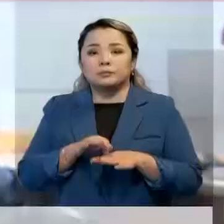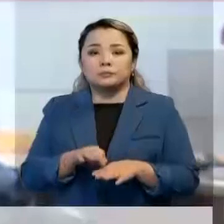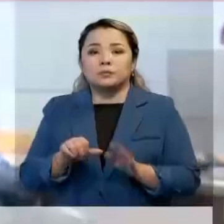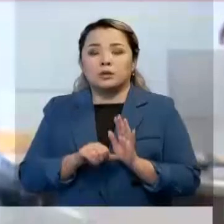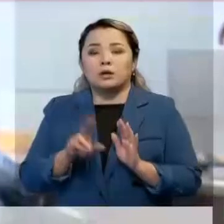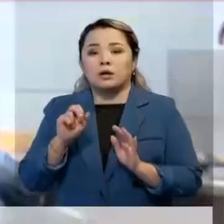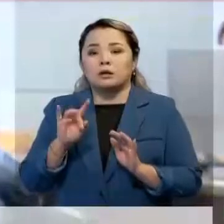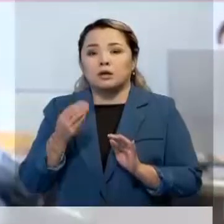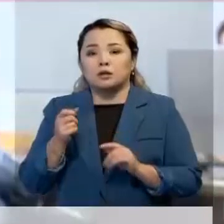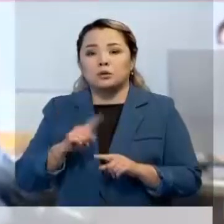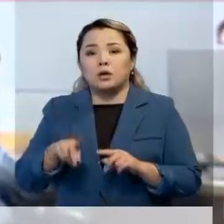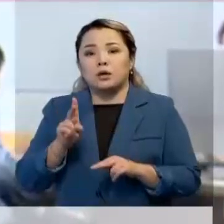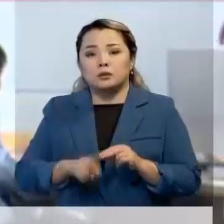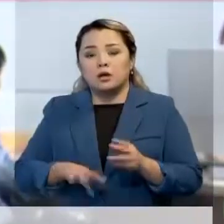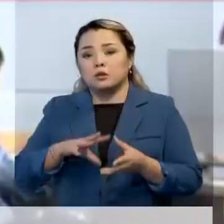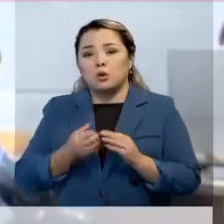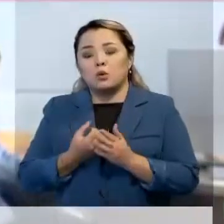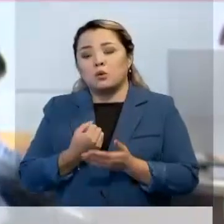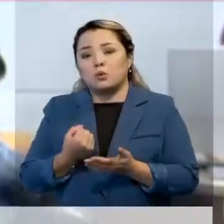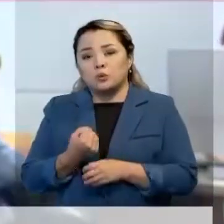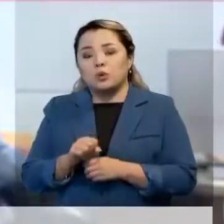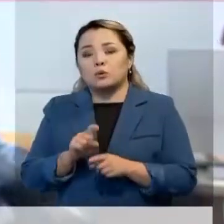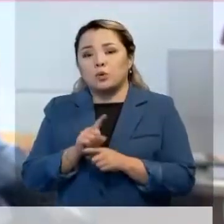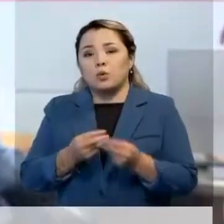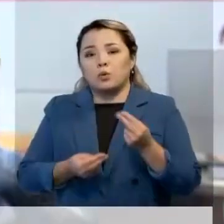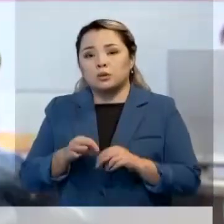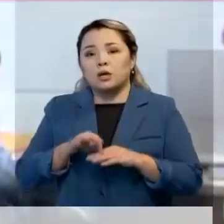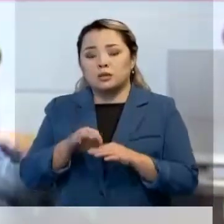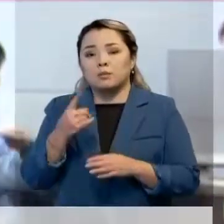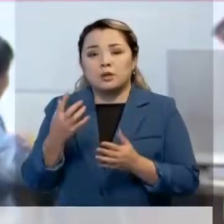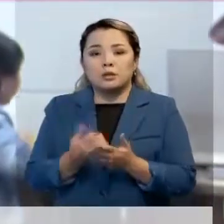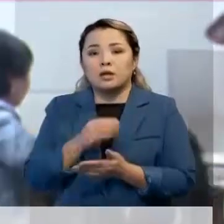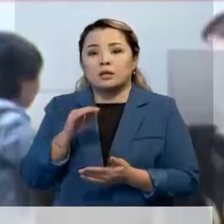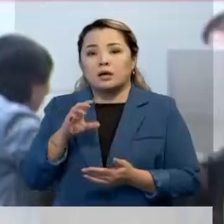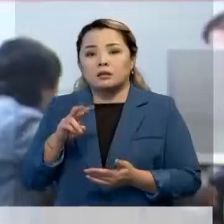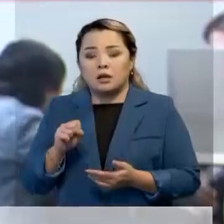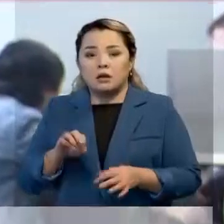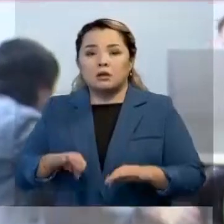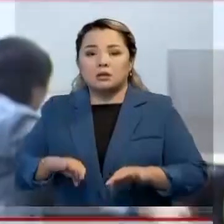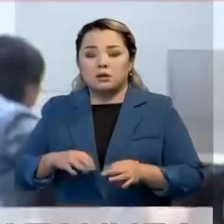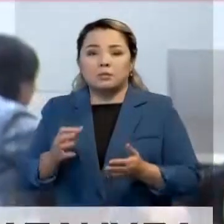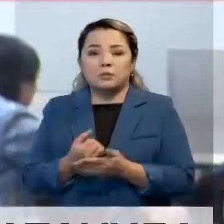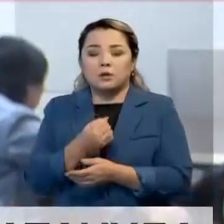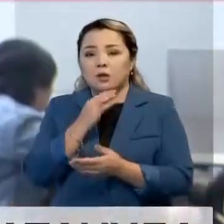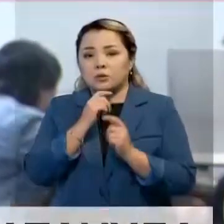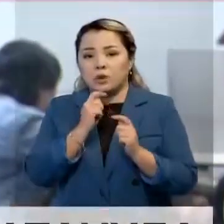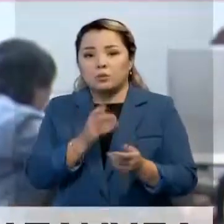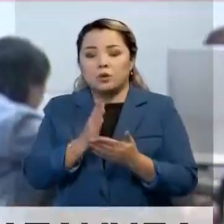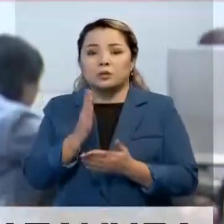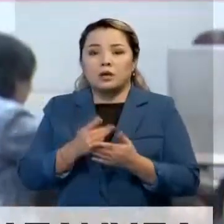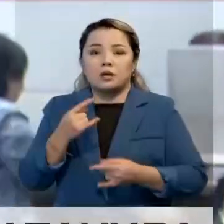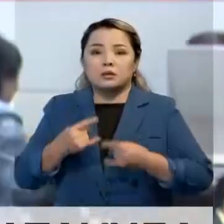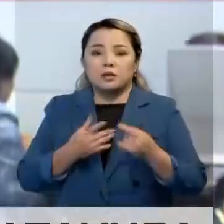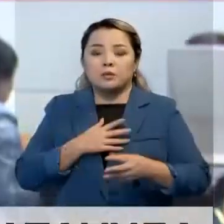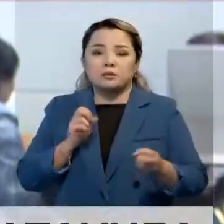6 қарашада аяқталады. Сол кезде қорытынды ұтыс ойынын өткіземіз. Онда бір жеңімпаз Тесла электрокөлігін жеңіп алады. Ұтыс ойыны тікелей эфирде